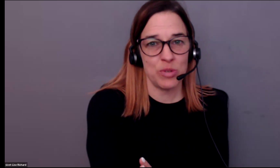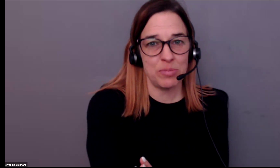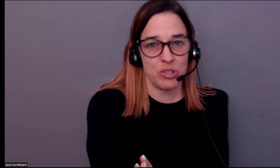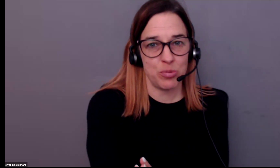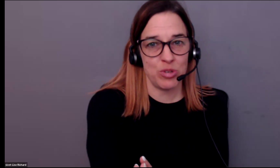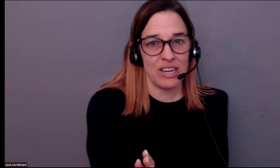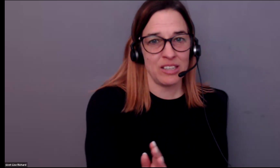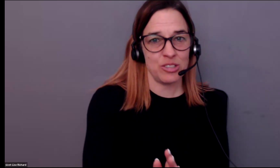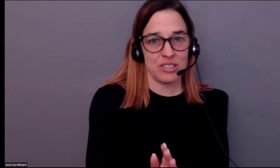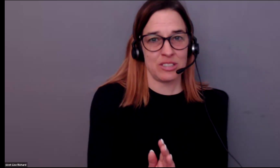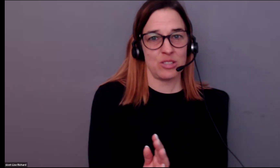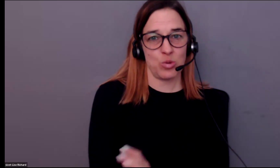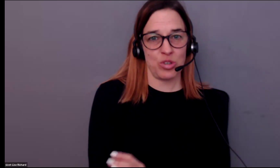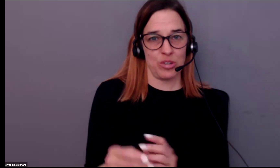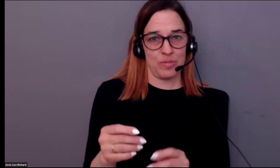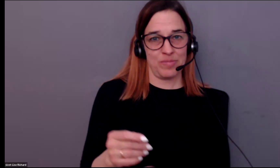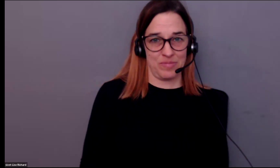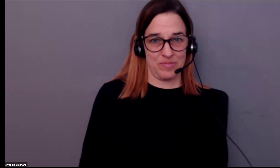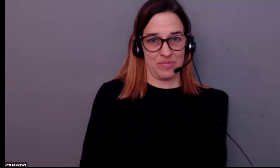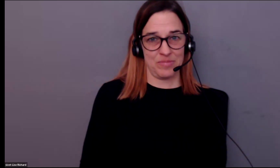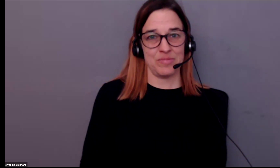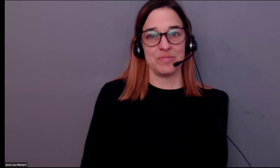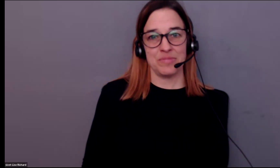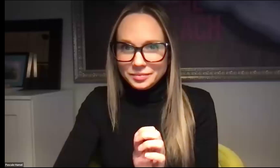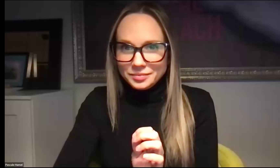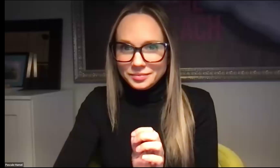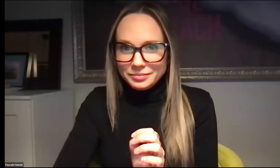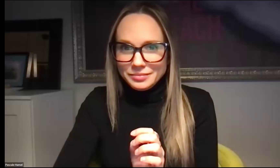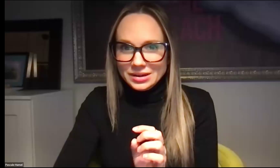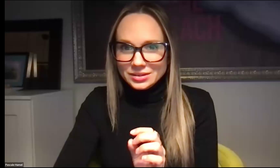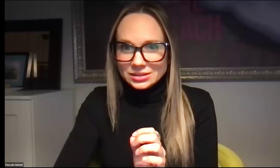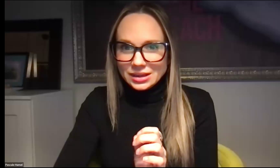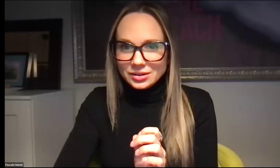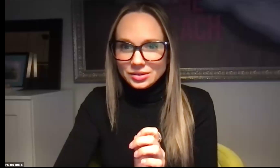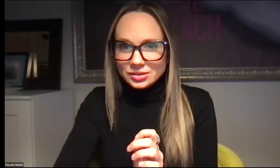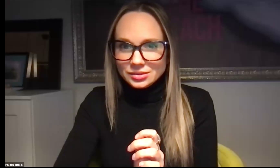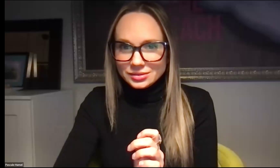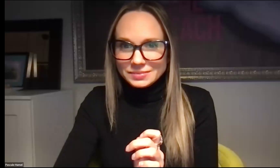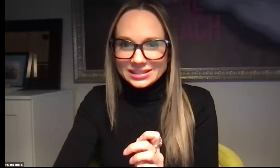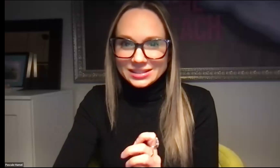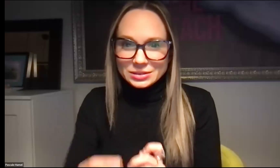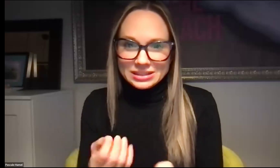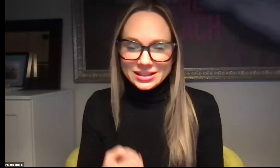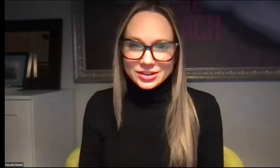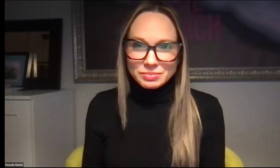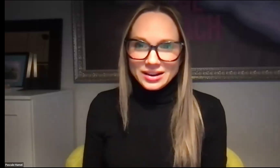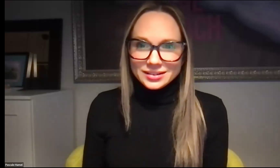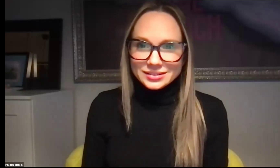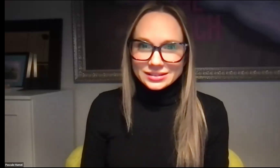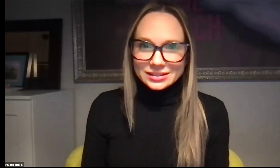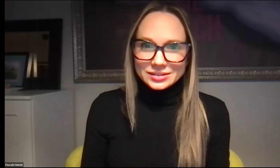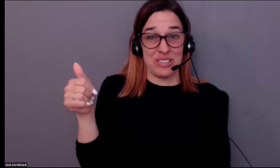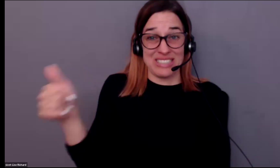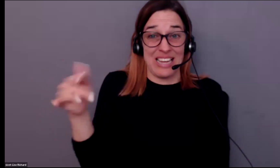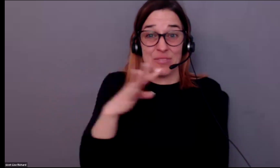je vais continuer, puis tu peux y aller, là, si c'est sûr que OK. Mais là, ça, ben c'est ça, c'est parce que dès que je ça,